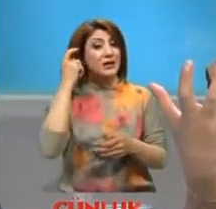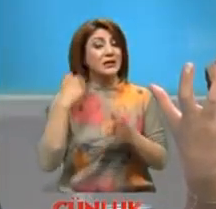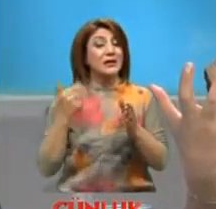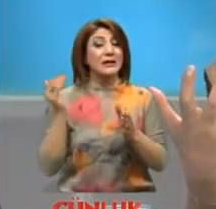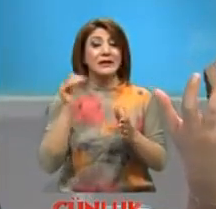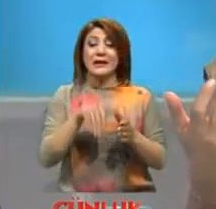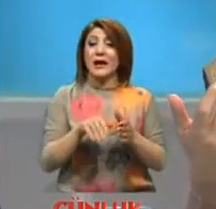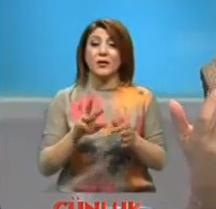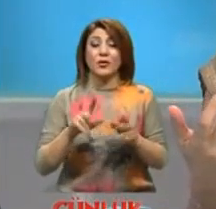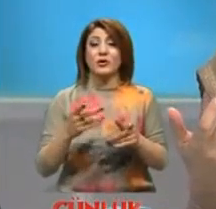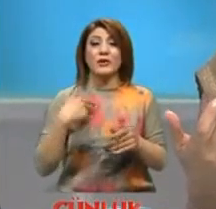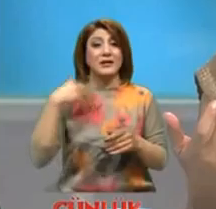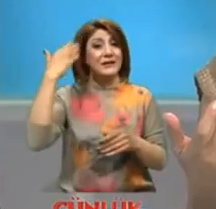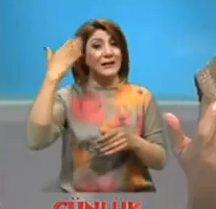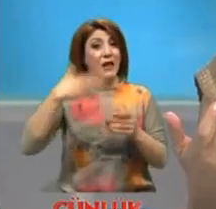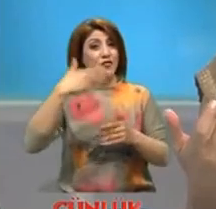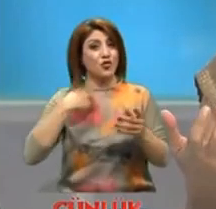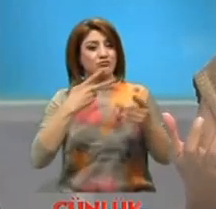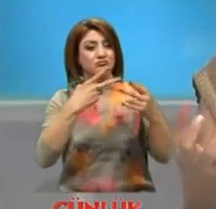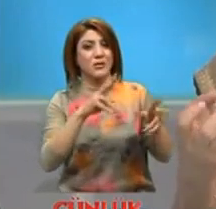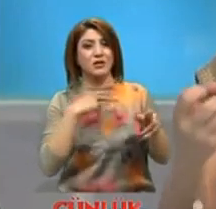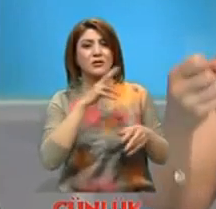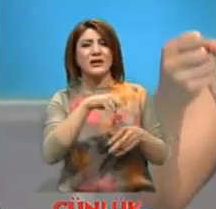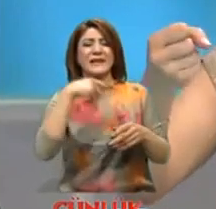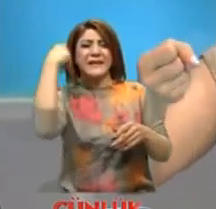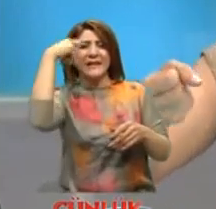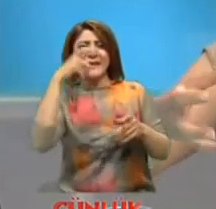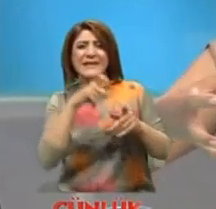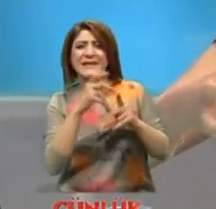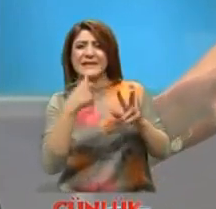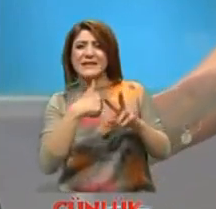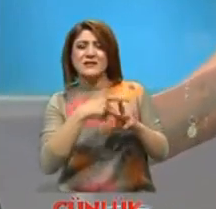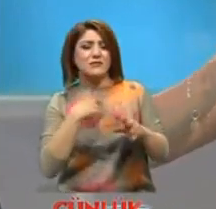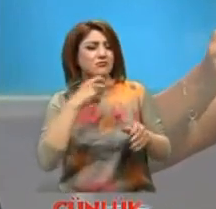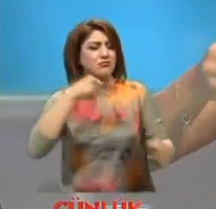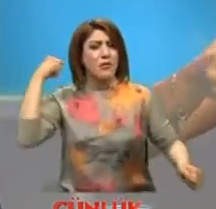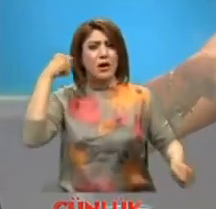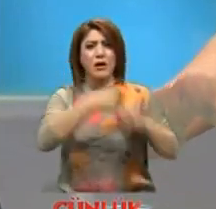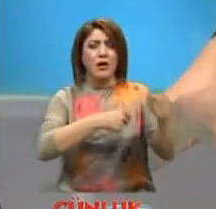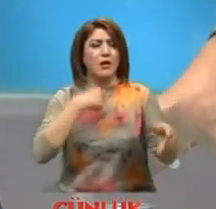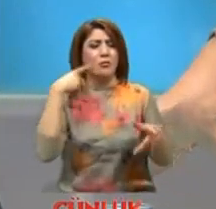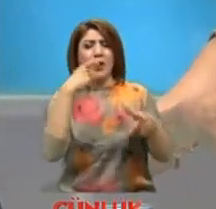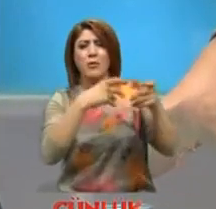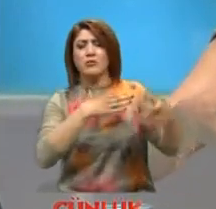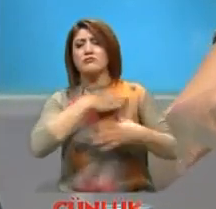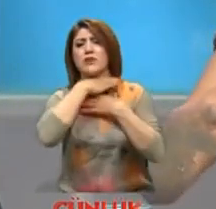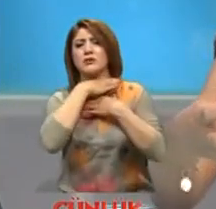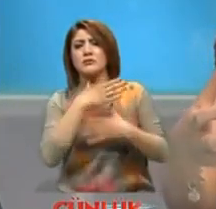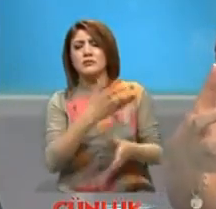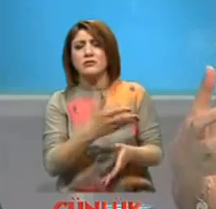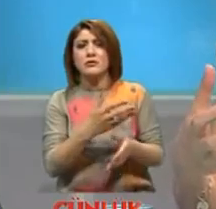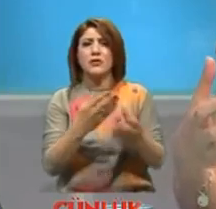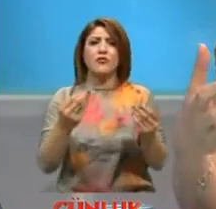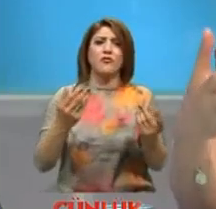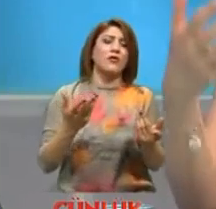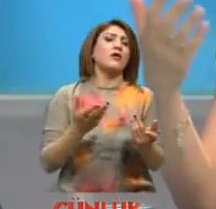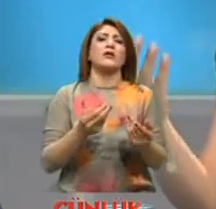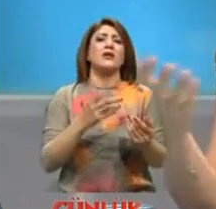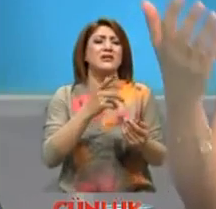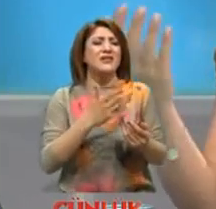değil. Televizyonu açıyorsunuz. O dizilerde vurmalar, kırmalar, öldürmeler, boğazlamalar ve bunlar hani